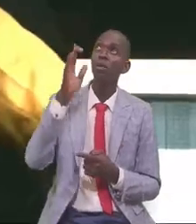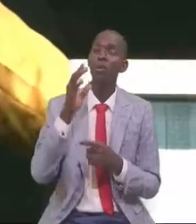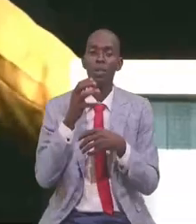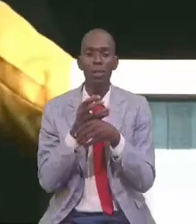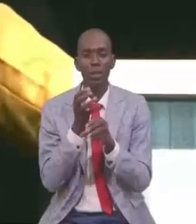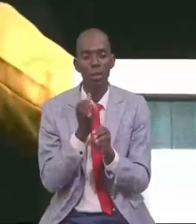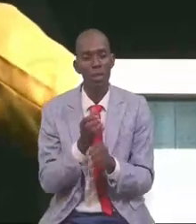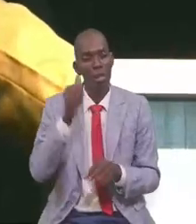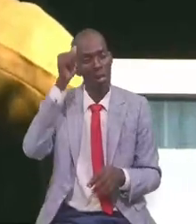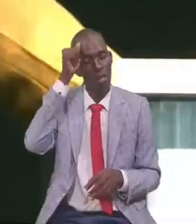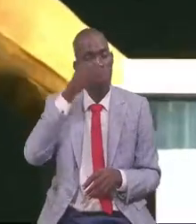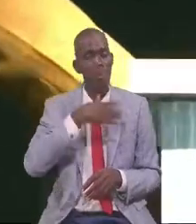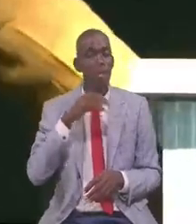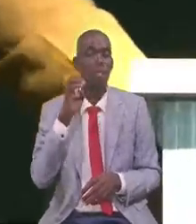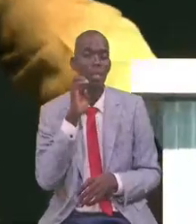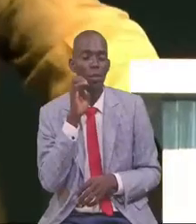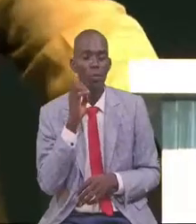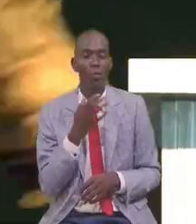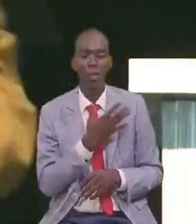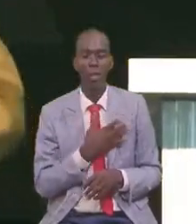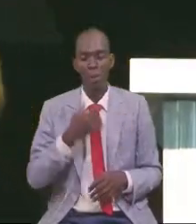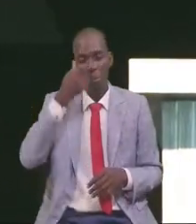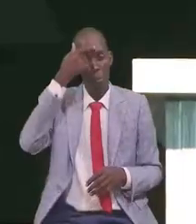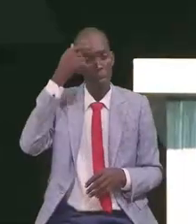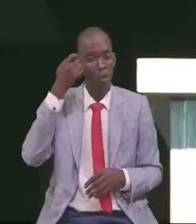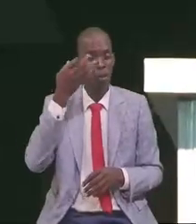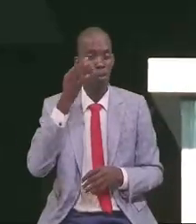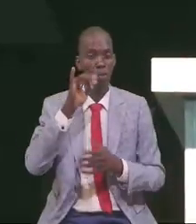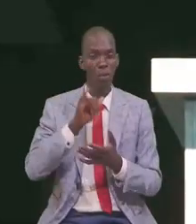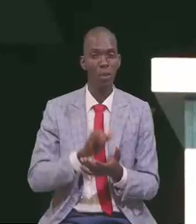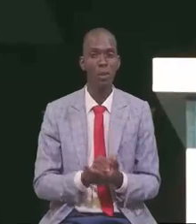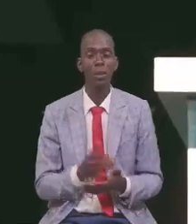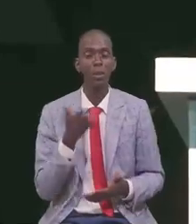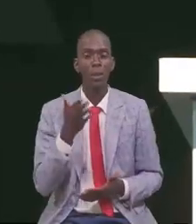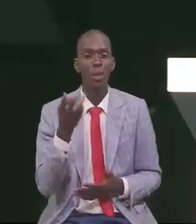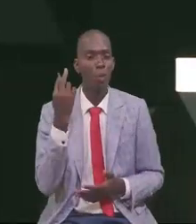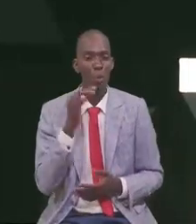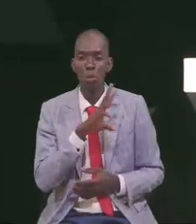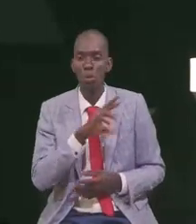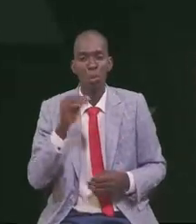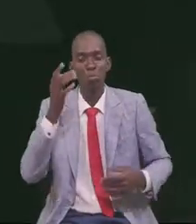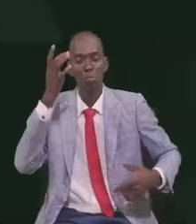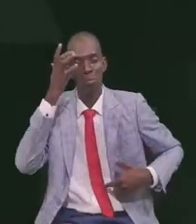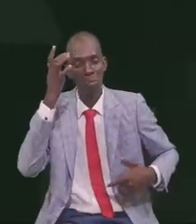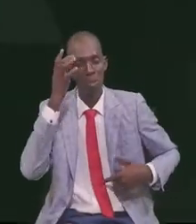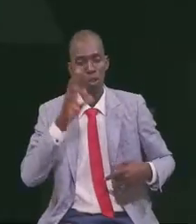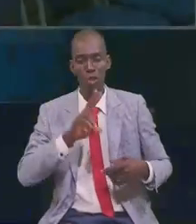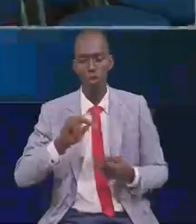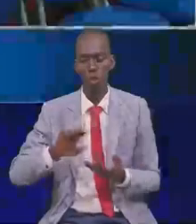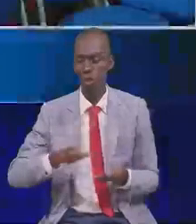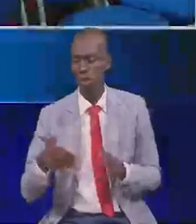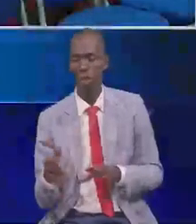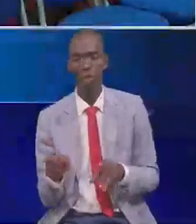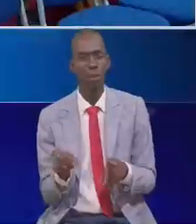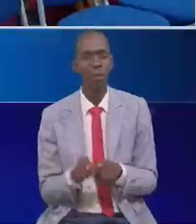Ève. Et pour cela, il n'y avait pas de maladie, il n'y avait pas de mort et aussi.